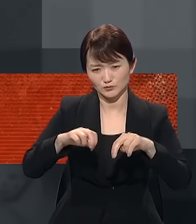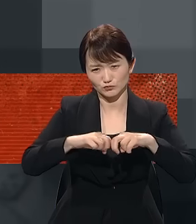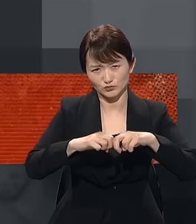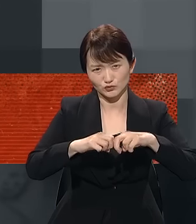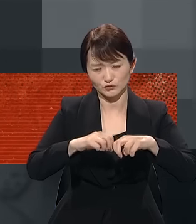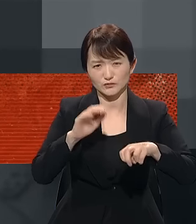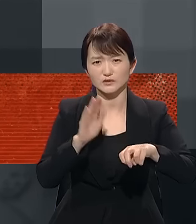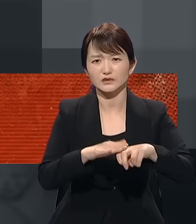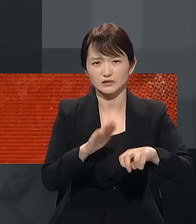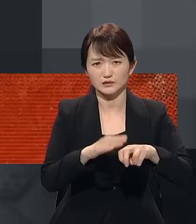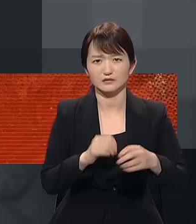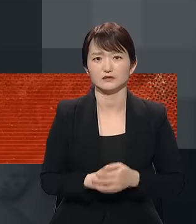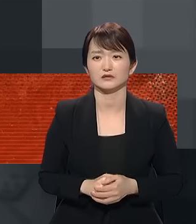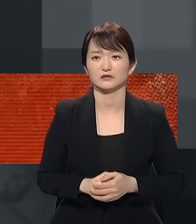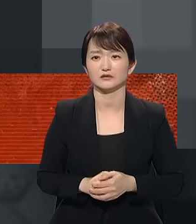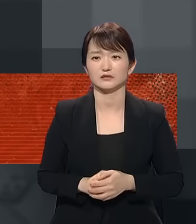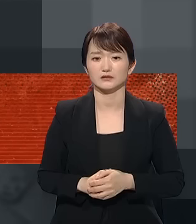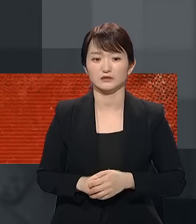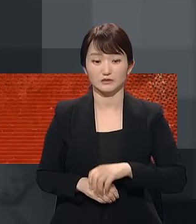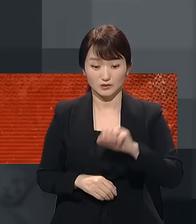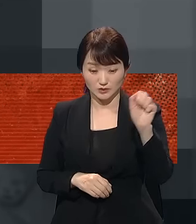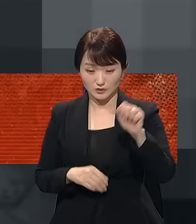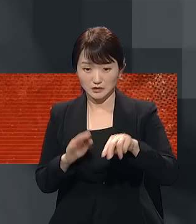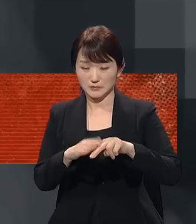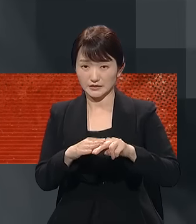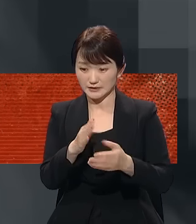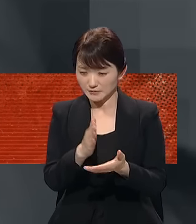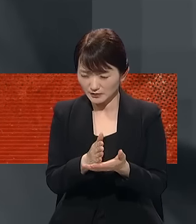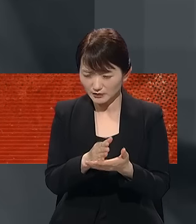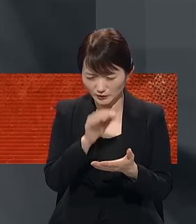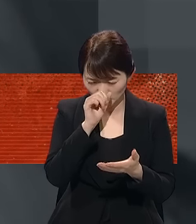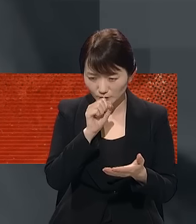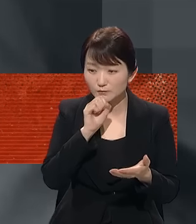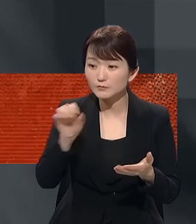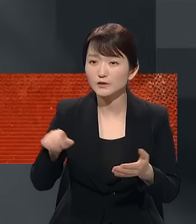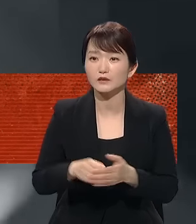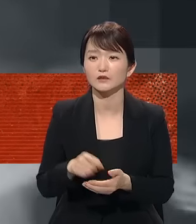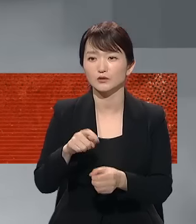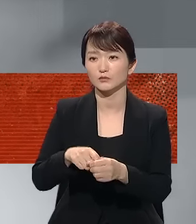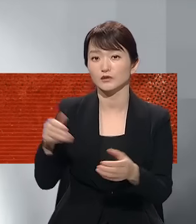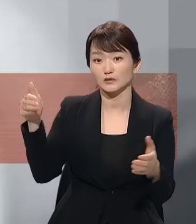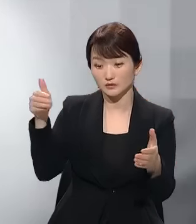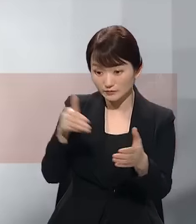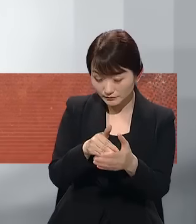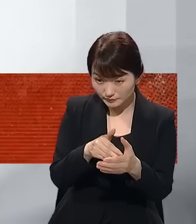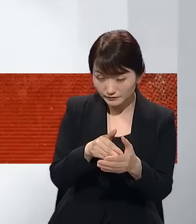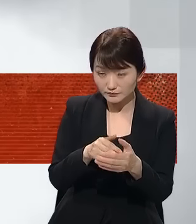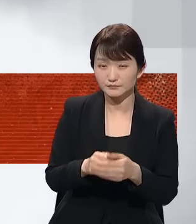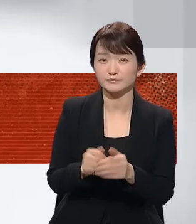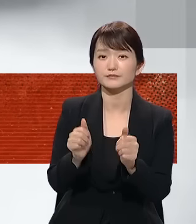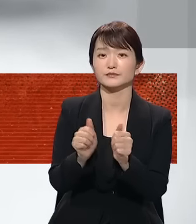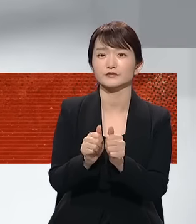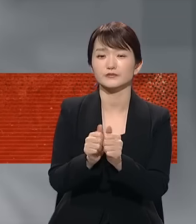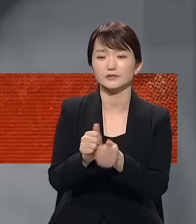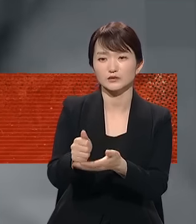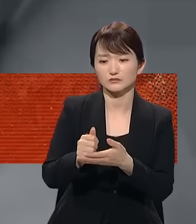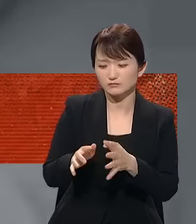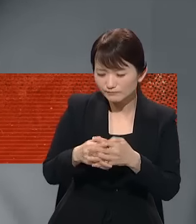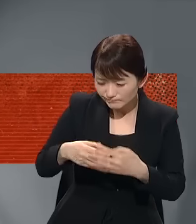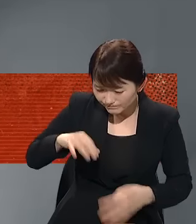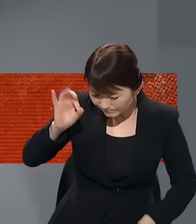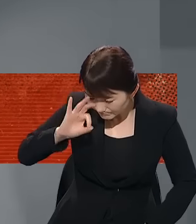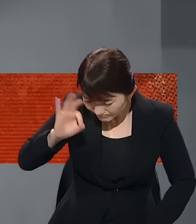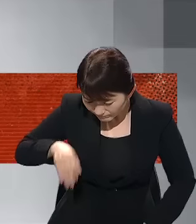운전 중이니 위험하다, 만지지 마시라고 좋게 이야기했는데요. 그런데 목적지에 도착하고 나서 남자 손님은 지갑을 찾는 듯이